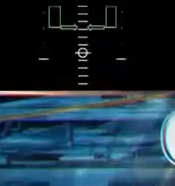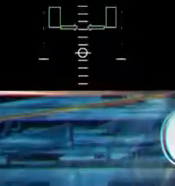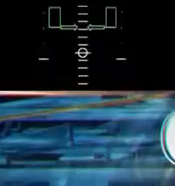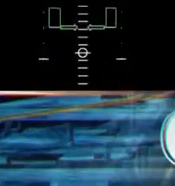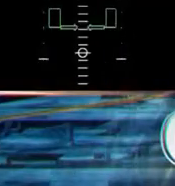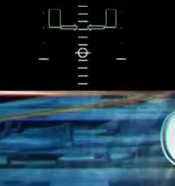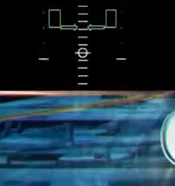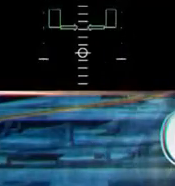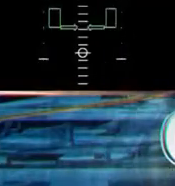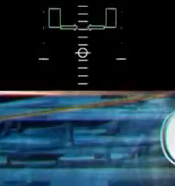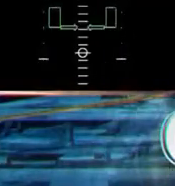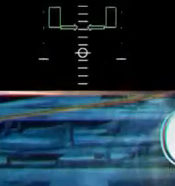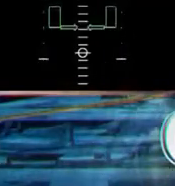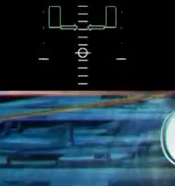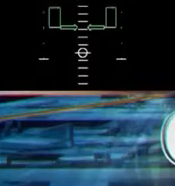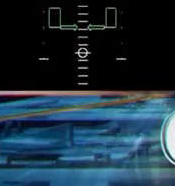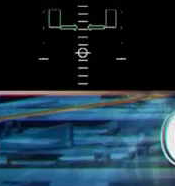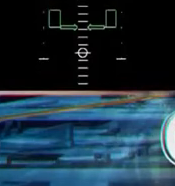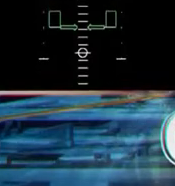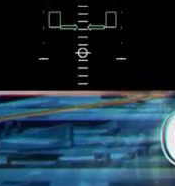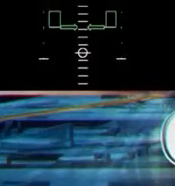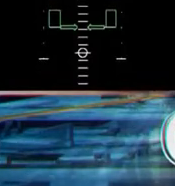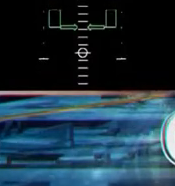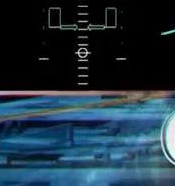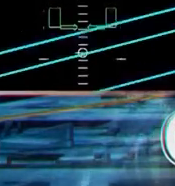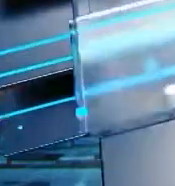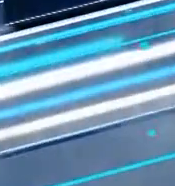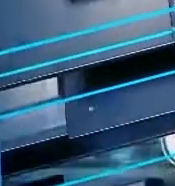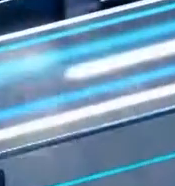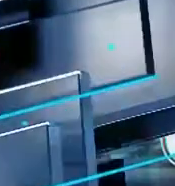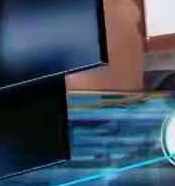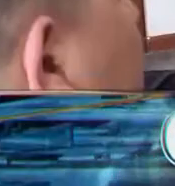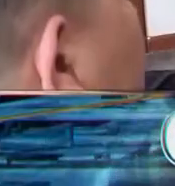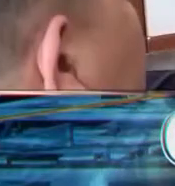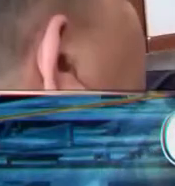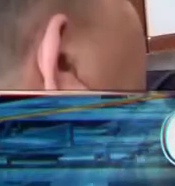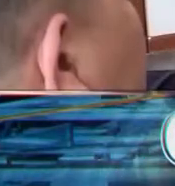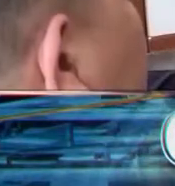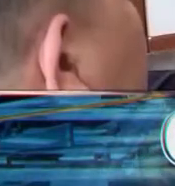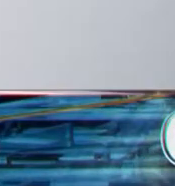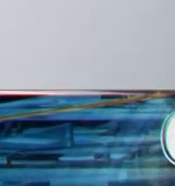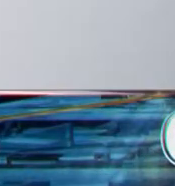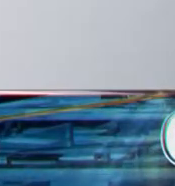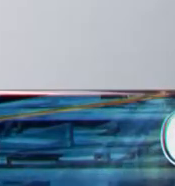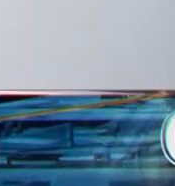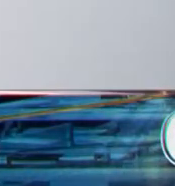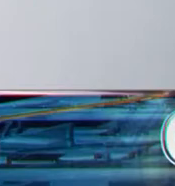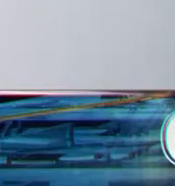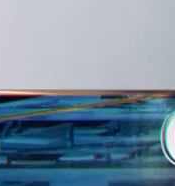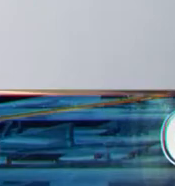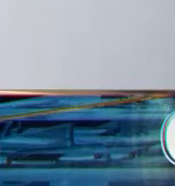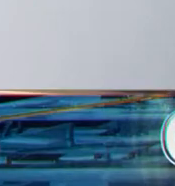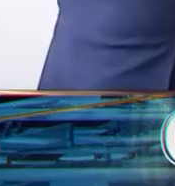Стали известны причины авиакатастрофы самолета Black Air близ Алматы. Кадры решают все. Назначен руководитель